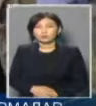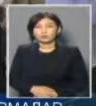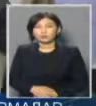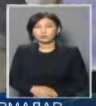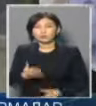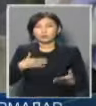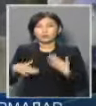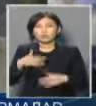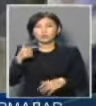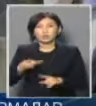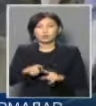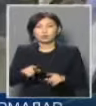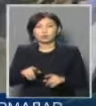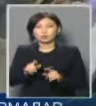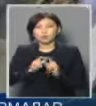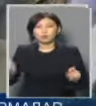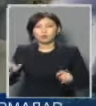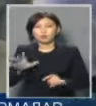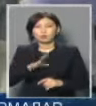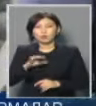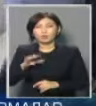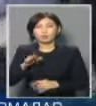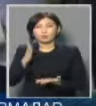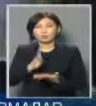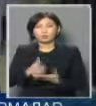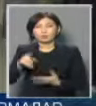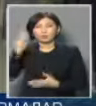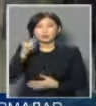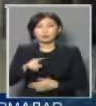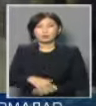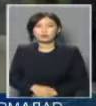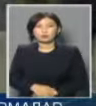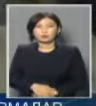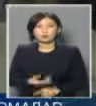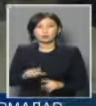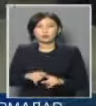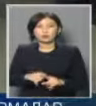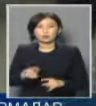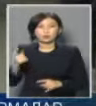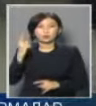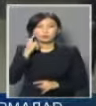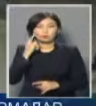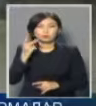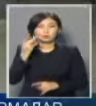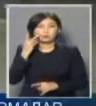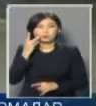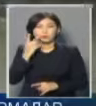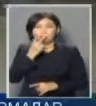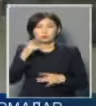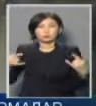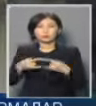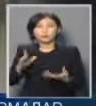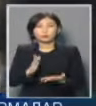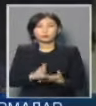Таныспын. Атыраудың да осы шығармашылық академияның бар екенін білеміз ғой. Осының шығармашылықтан телевизордан көреміз ғой бұрында да. Бүгін соны